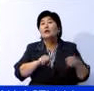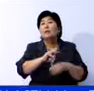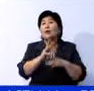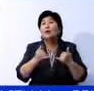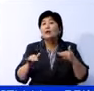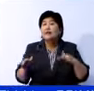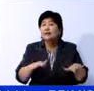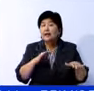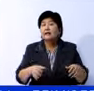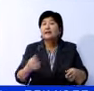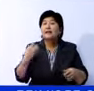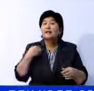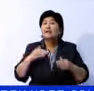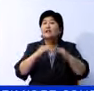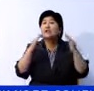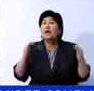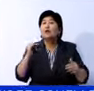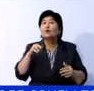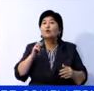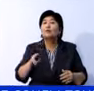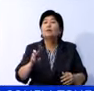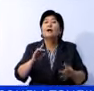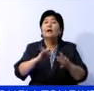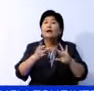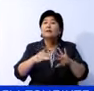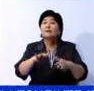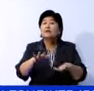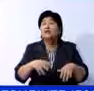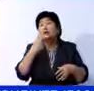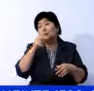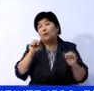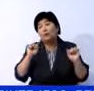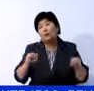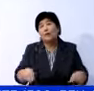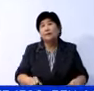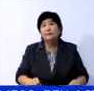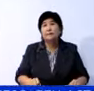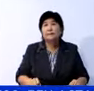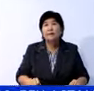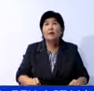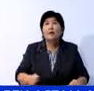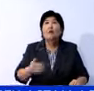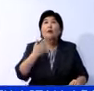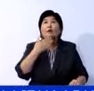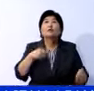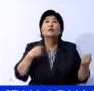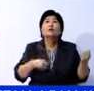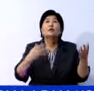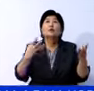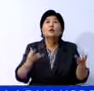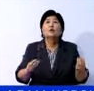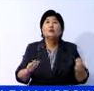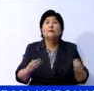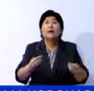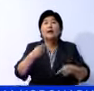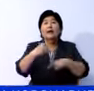арналған шараларды Сыр Шаңырағы YouTube каналынан және әлеуметтік желіден тамашалауға болады. Ұлттық домбыра күнін ғасырлар